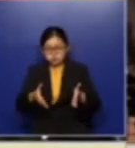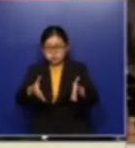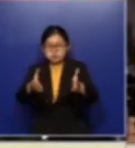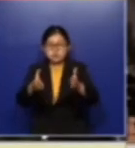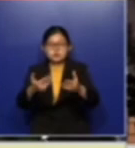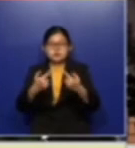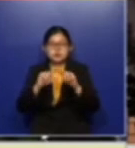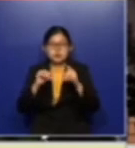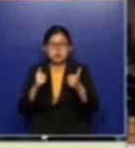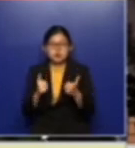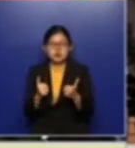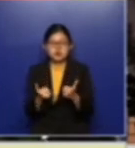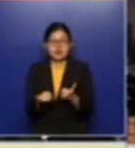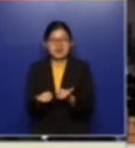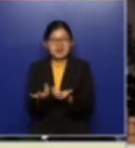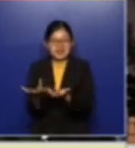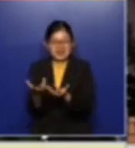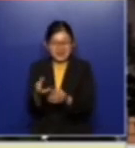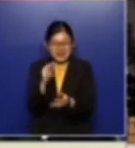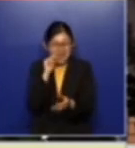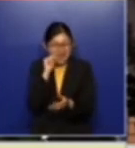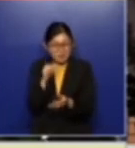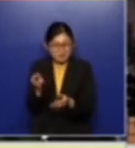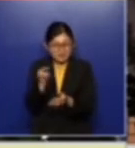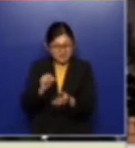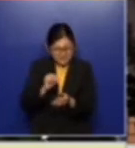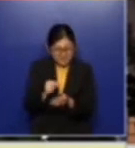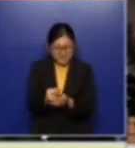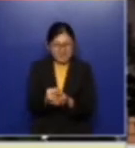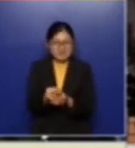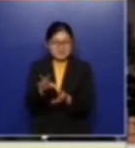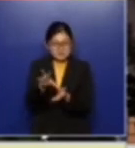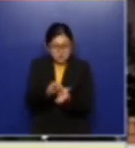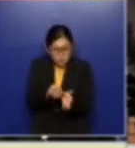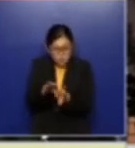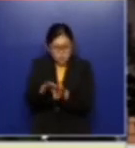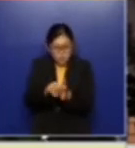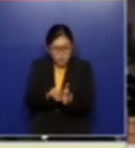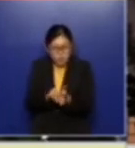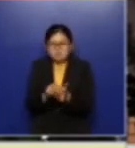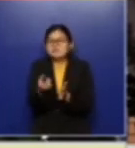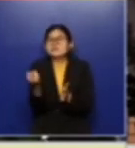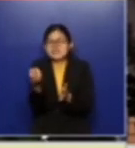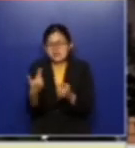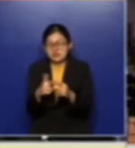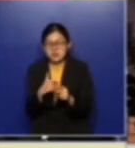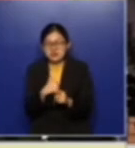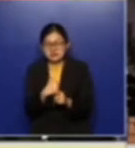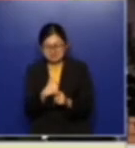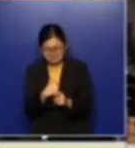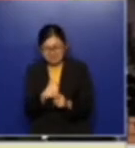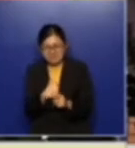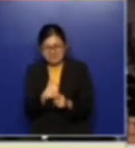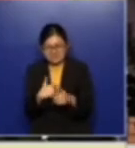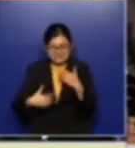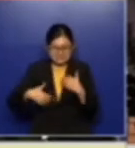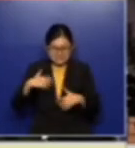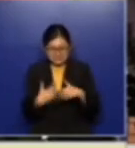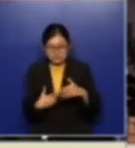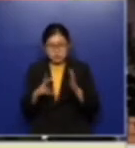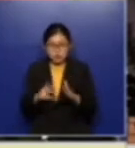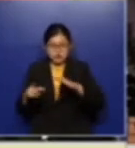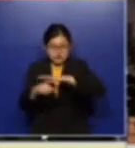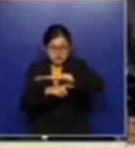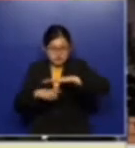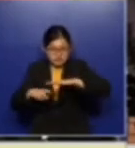นี้คุณได้รับเพียง2ล้านต้องเห็นใจแน่นอนพี่น้องชาวนาก็กังวลกังวายว่า